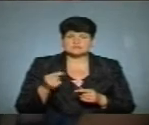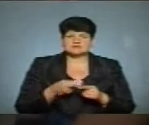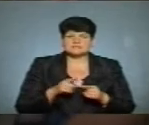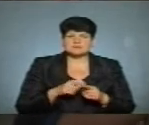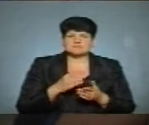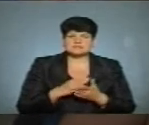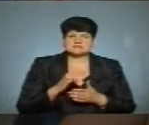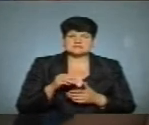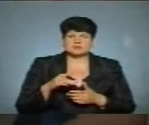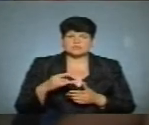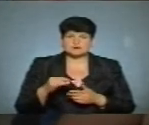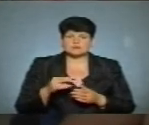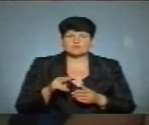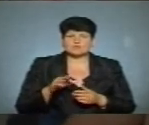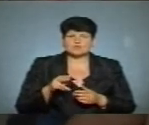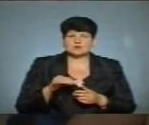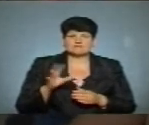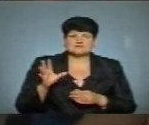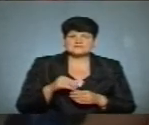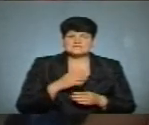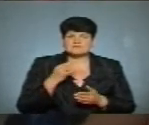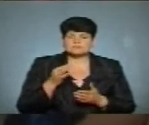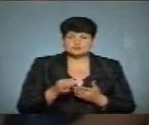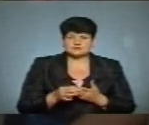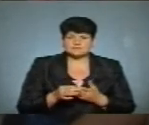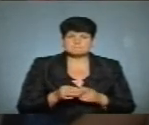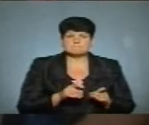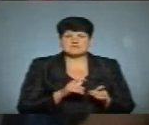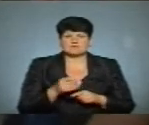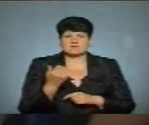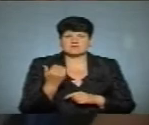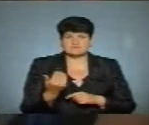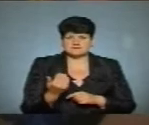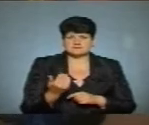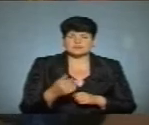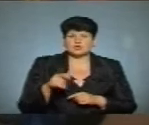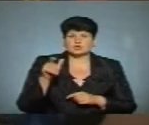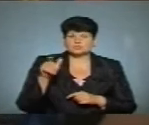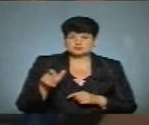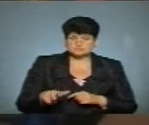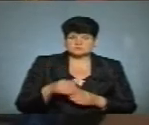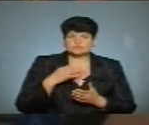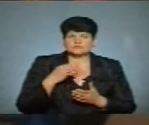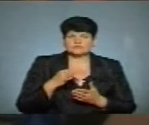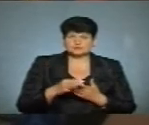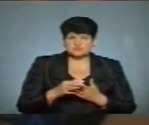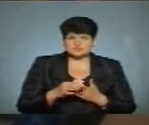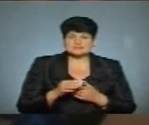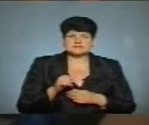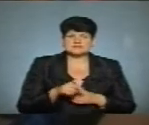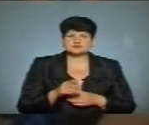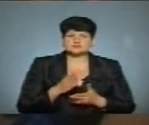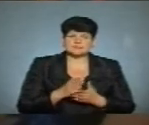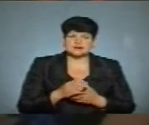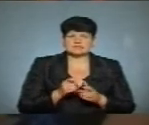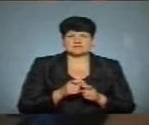маєте страховий полис. По-друге, вся відповідальність переходить на вас, тому що пасажир відповідає за те, що він має